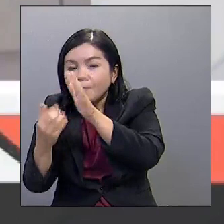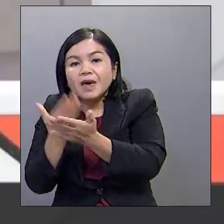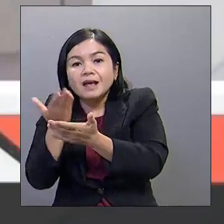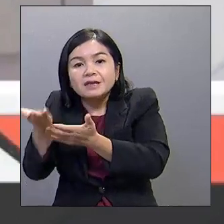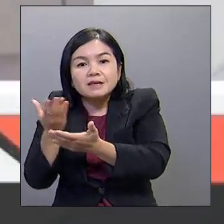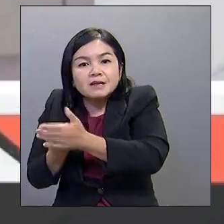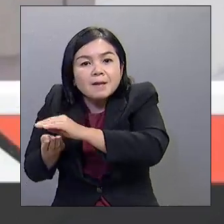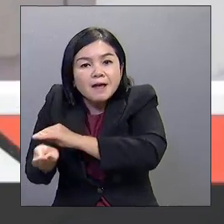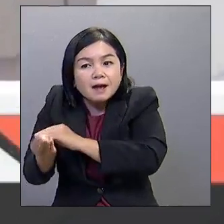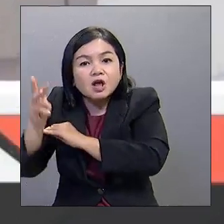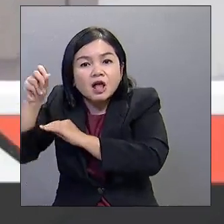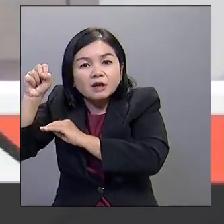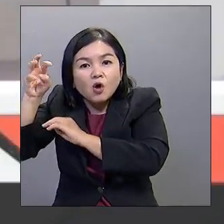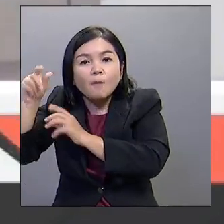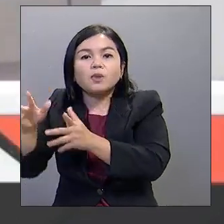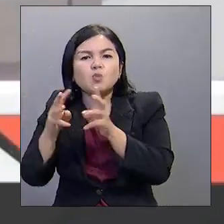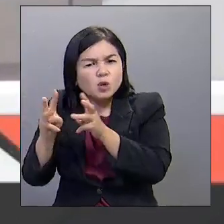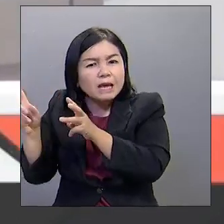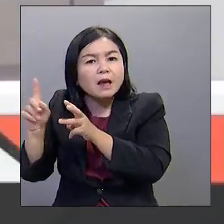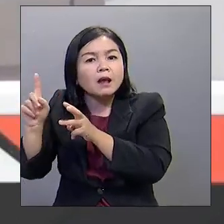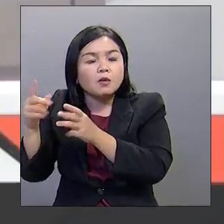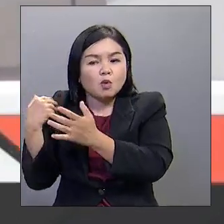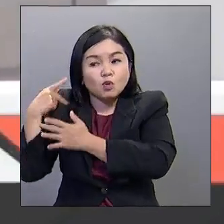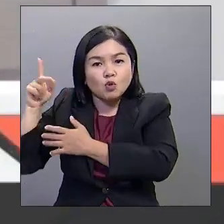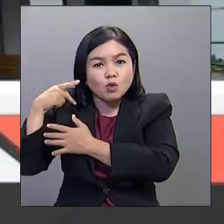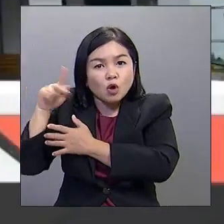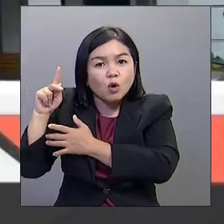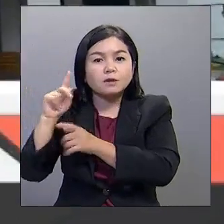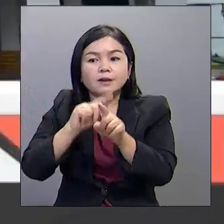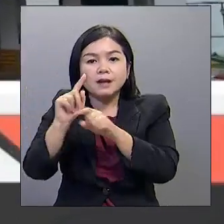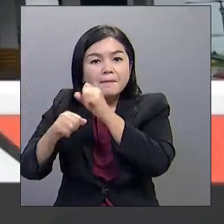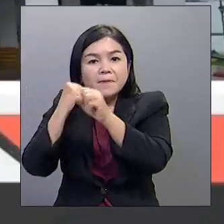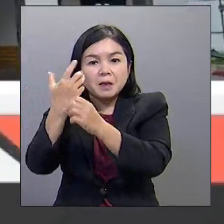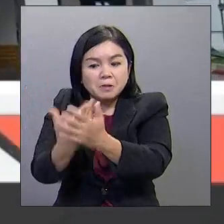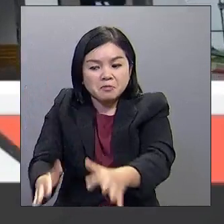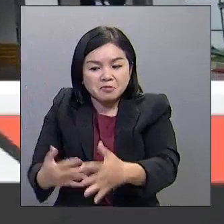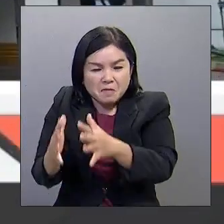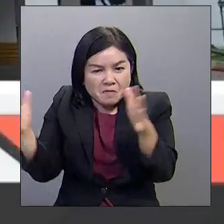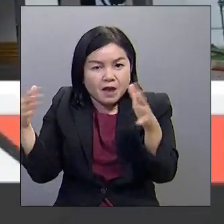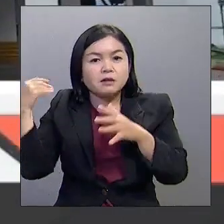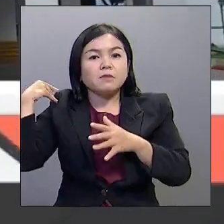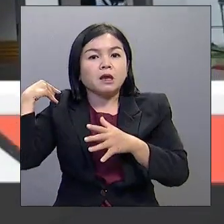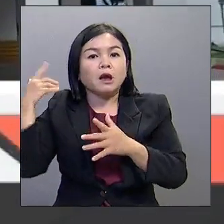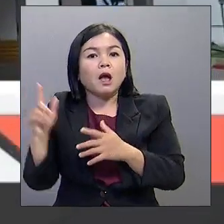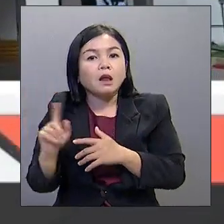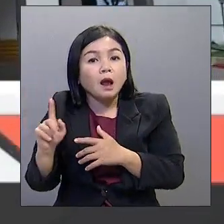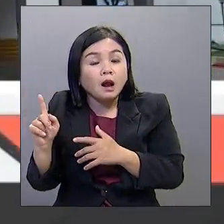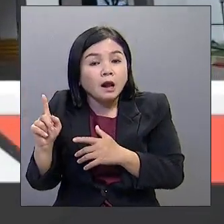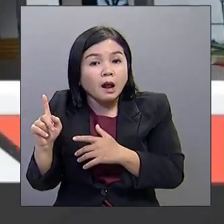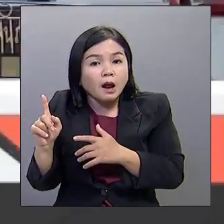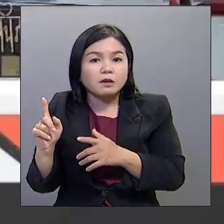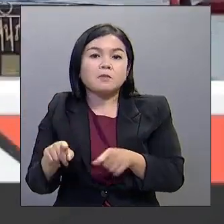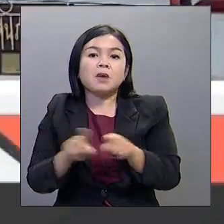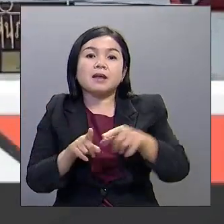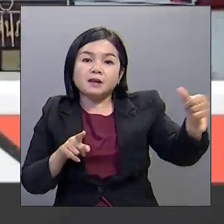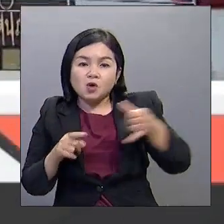ามาเกี่ยวข้องด้วยนะครับตรงนั้นเป็นกระบวนการหนึ่งที่สร้างผลประโยชน์ในแต่ละปีจำนวนมหาศาลครับขณะเดียวกันเมื่อเข้ามาในกลุ่มตำรวจ